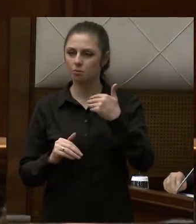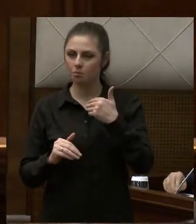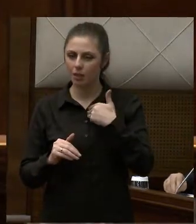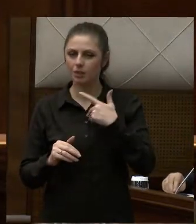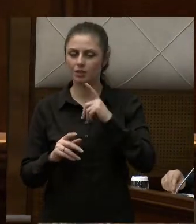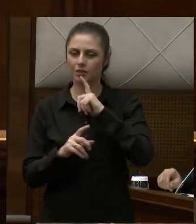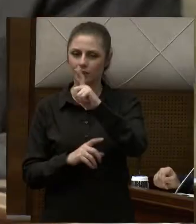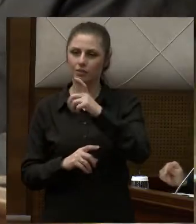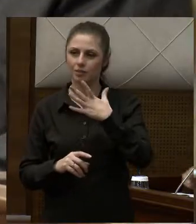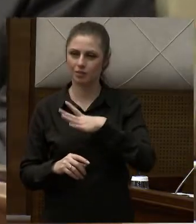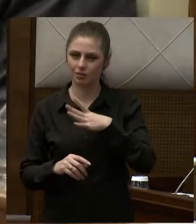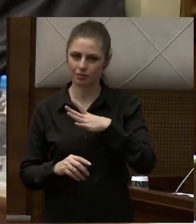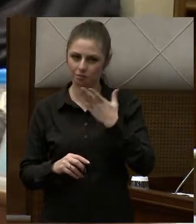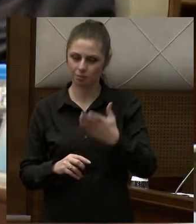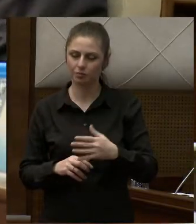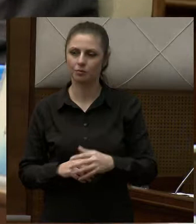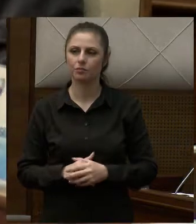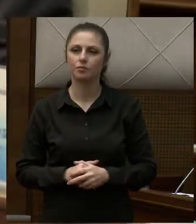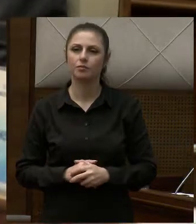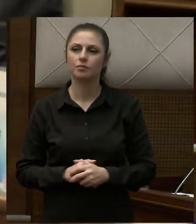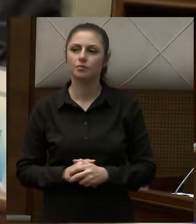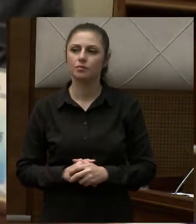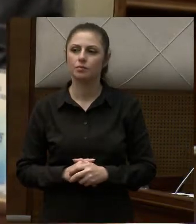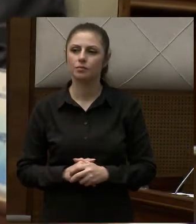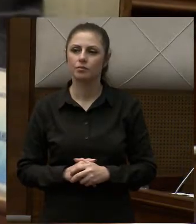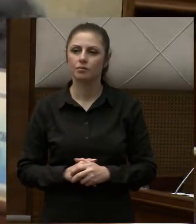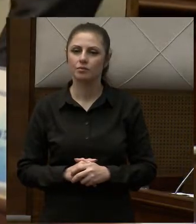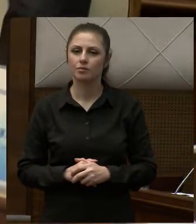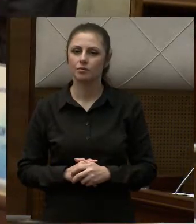Ben konuşayım, ondan sonra eksik kalırsa sen tamamla.